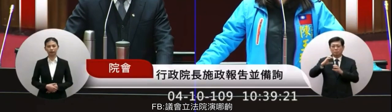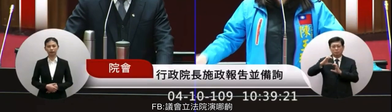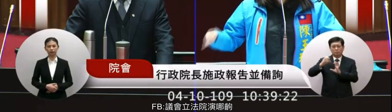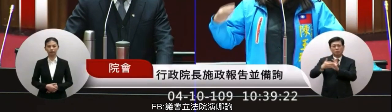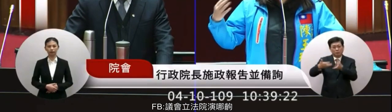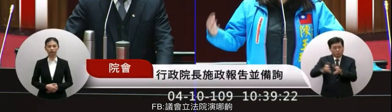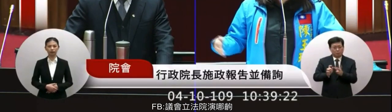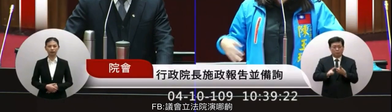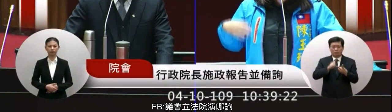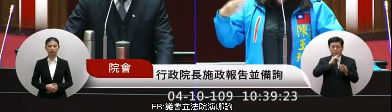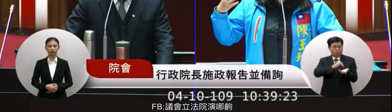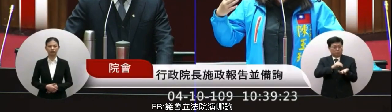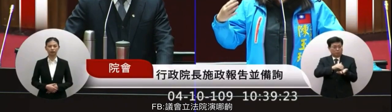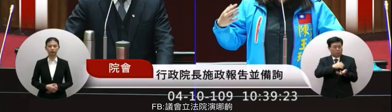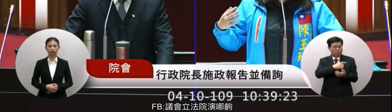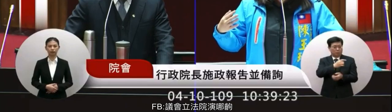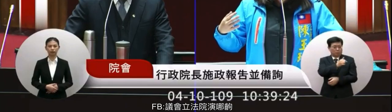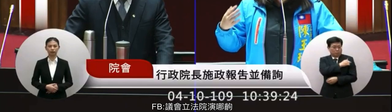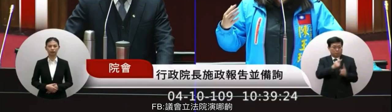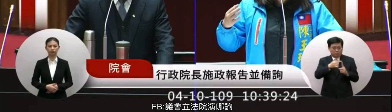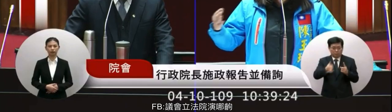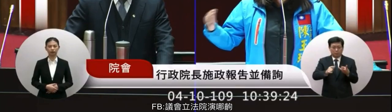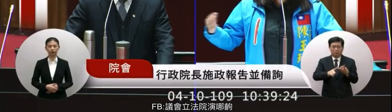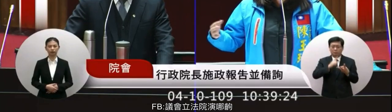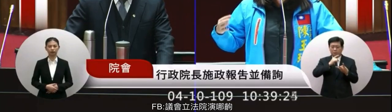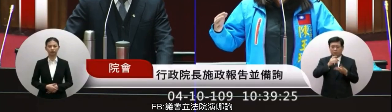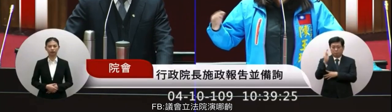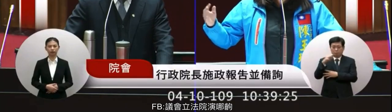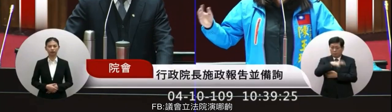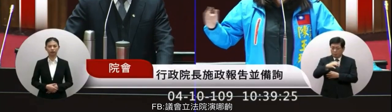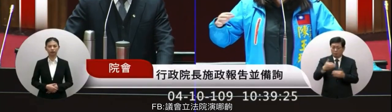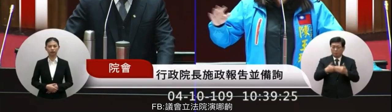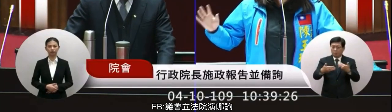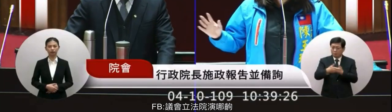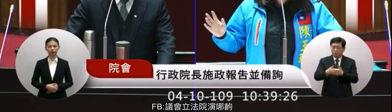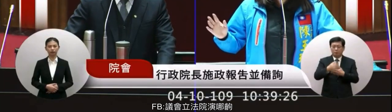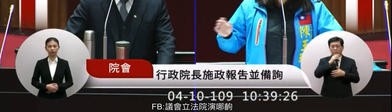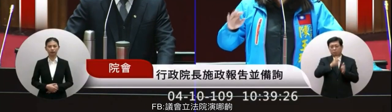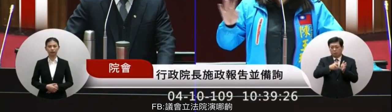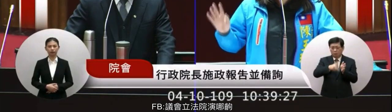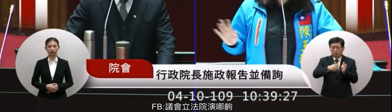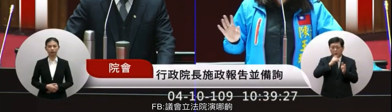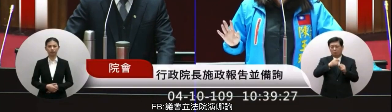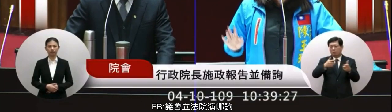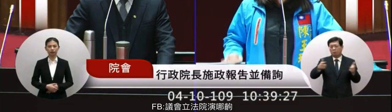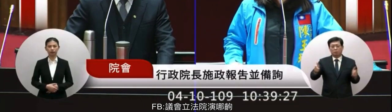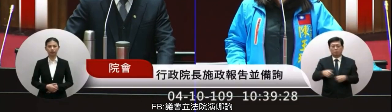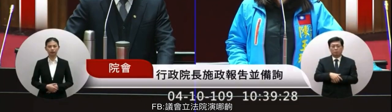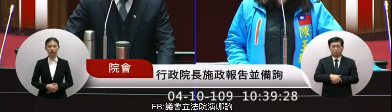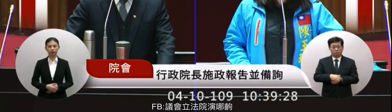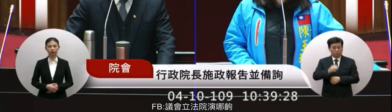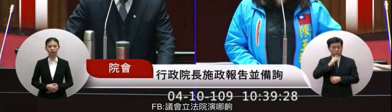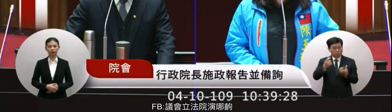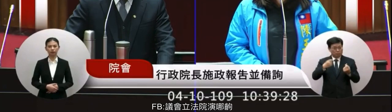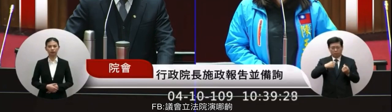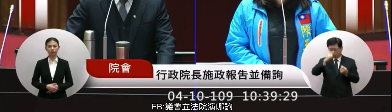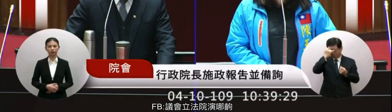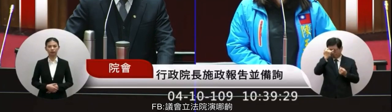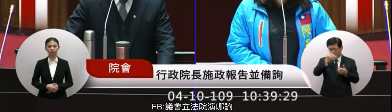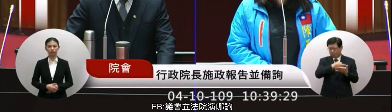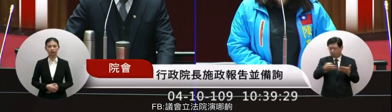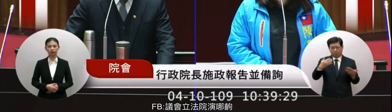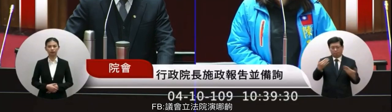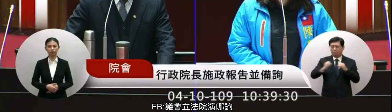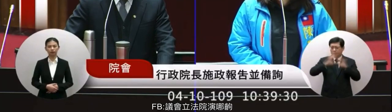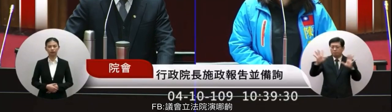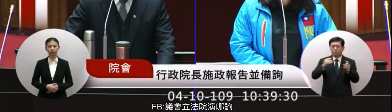部啊，或者是医护人员，或者是各个单位的，比如交通、火车啊，什么各方面的，但是我们还是希望公开透明，